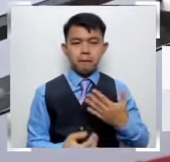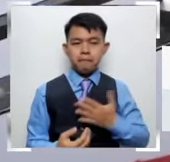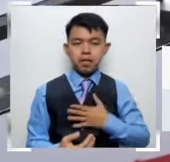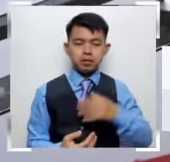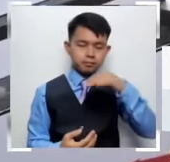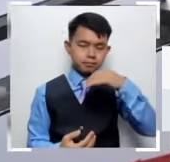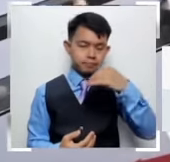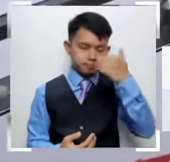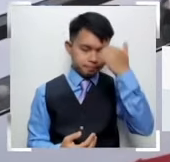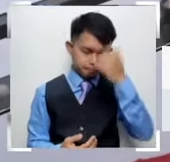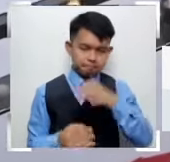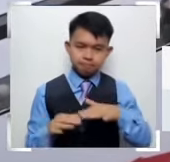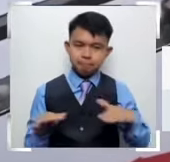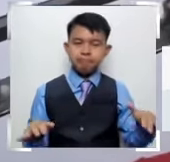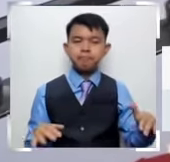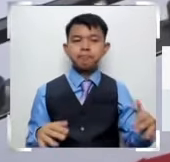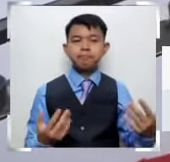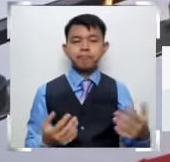doon.